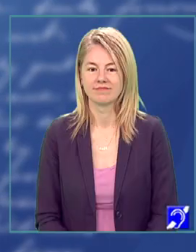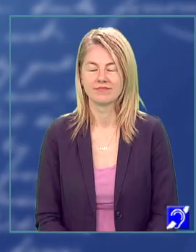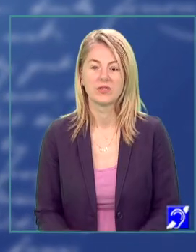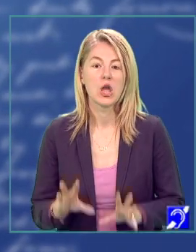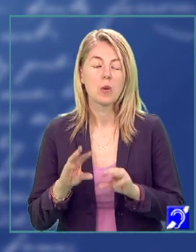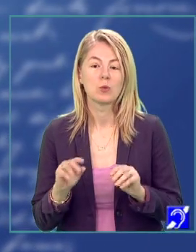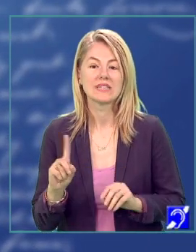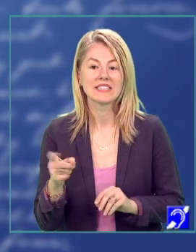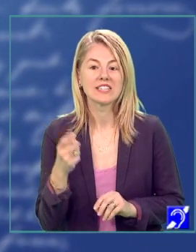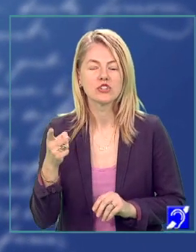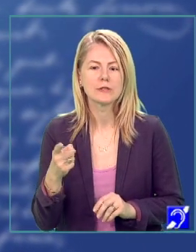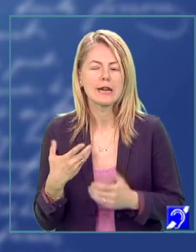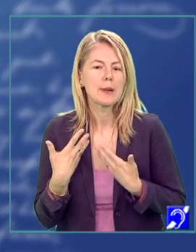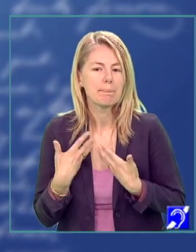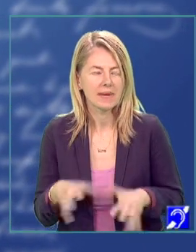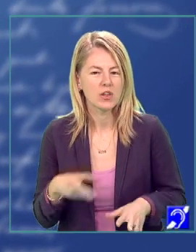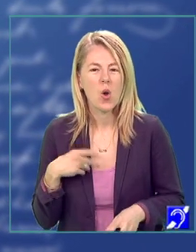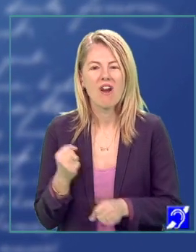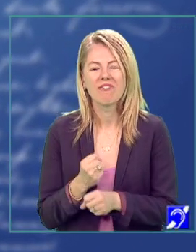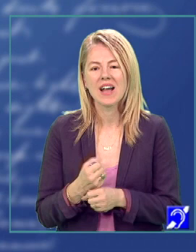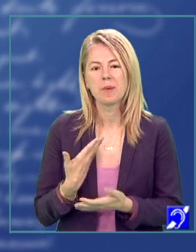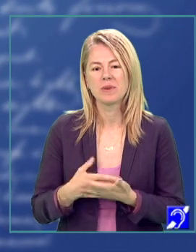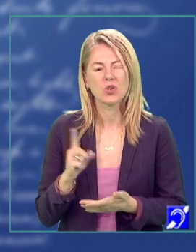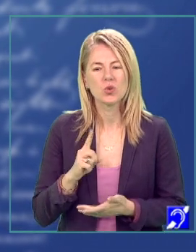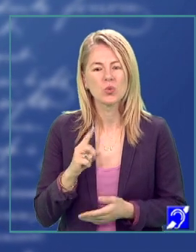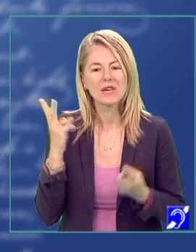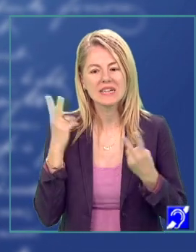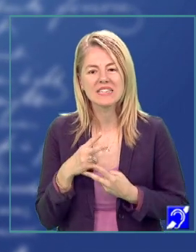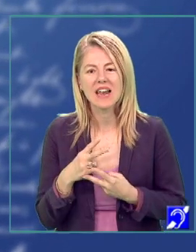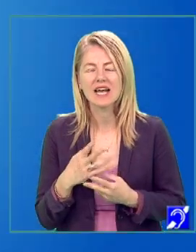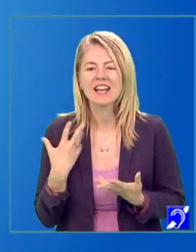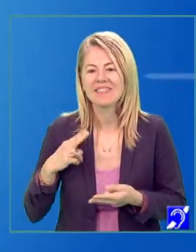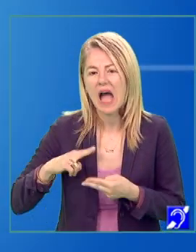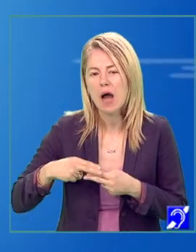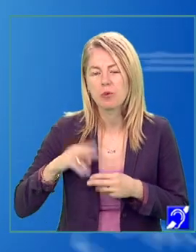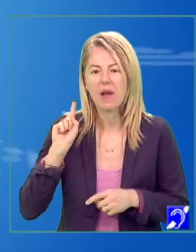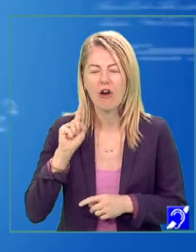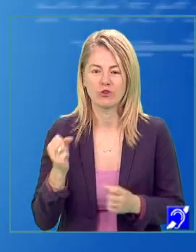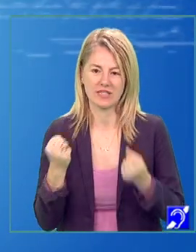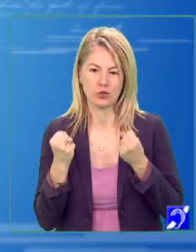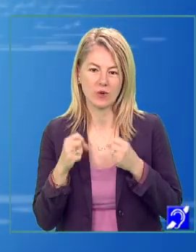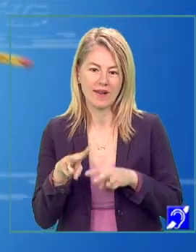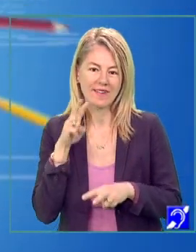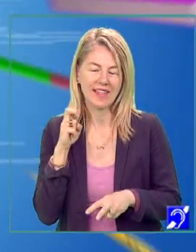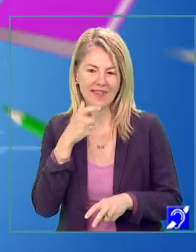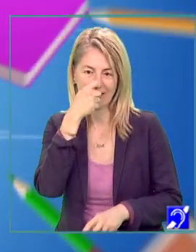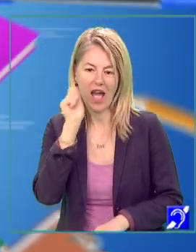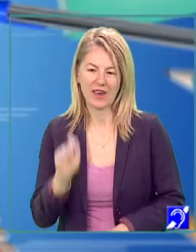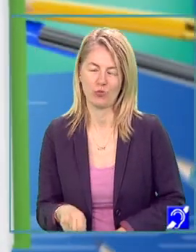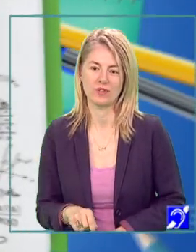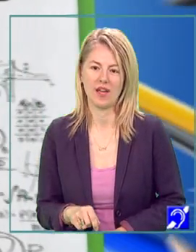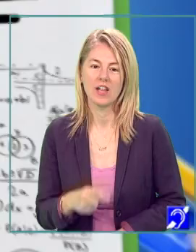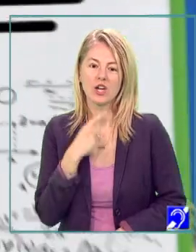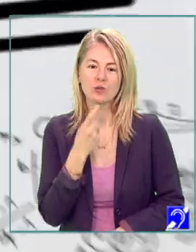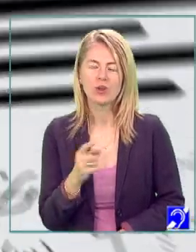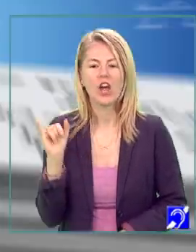Mulți dintre cei care eșuează o fac pentru că nu-și dau seama cât de aproape au fost de succes înainte de a renunța,